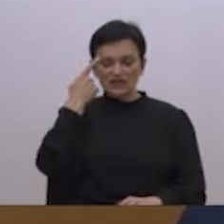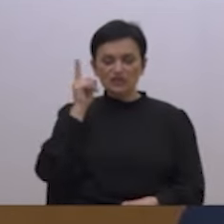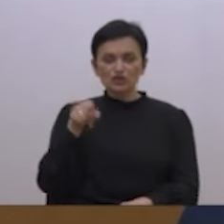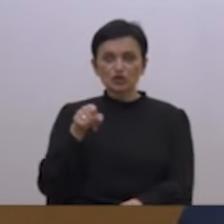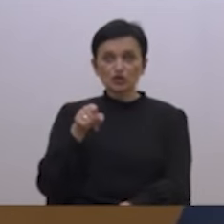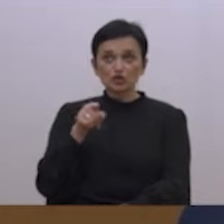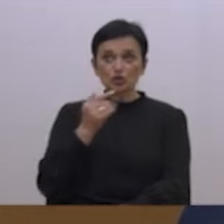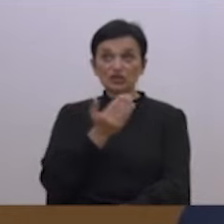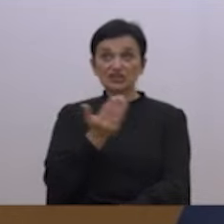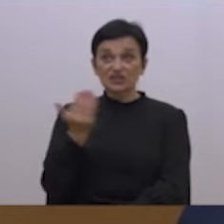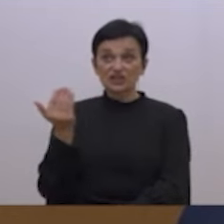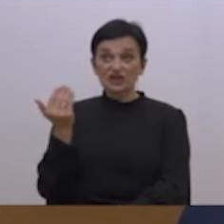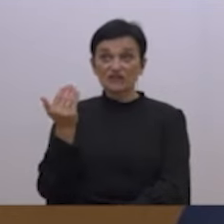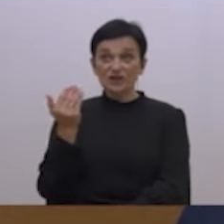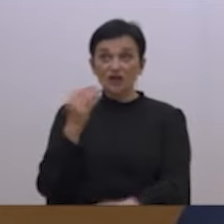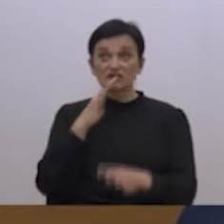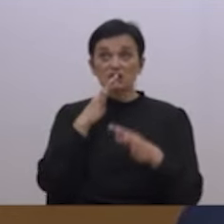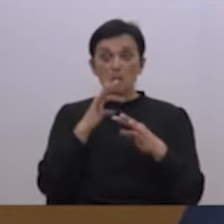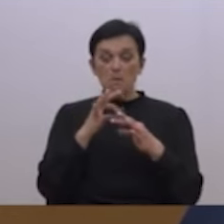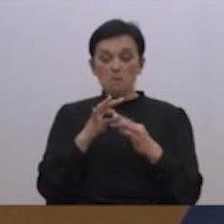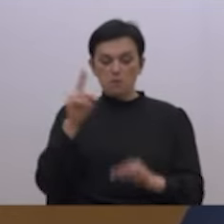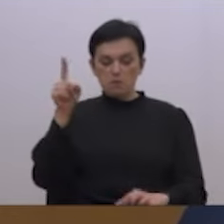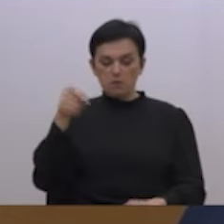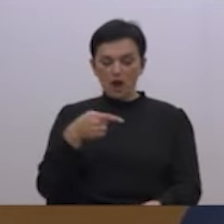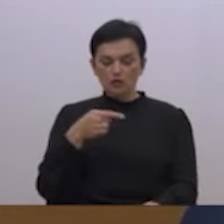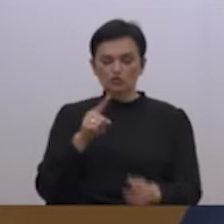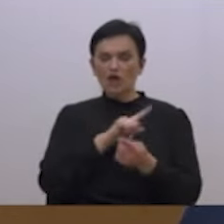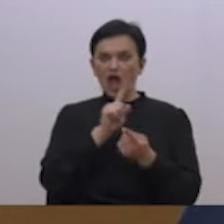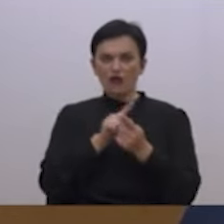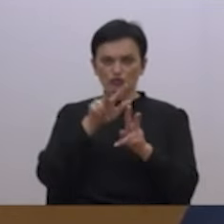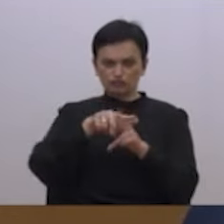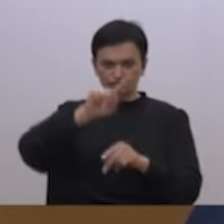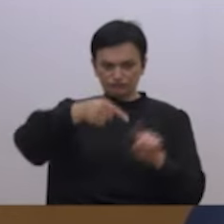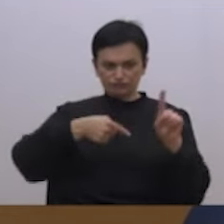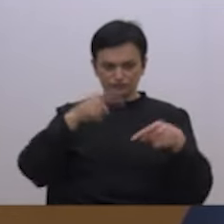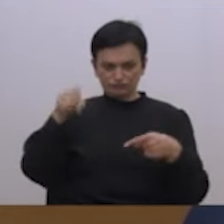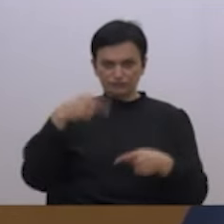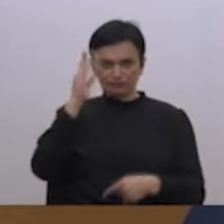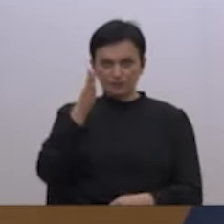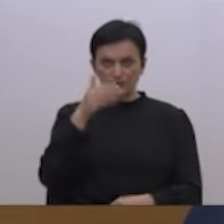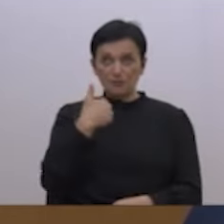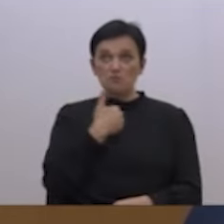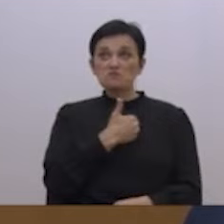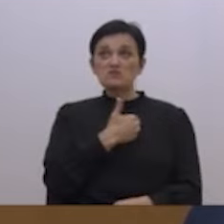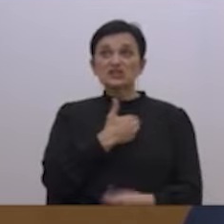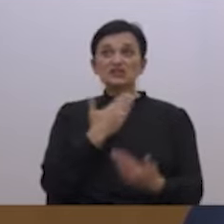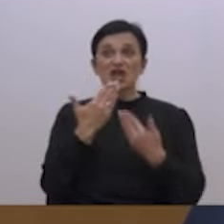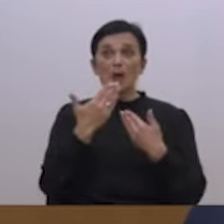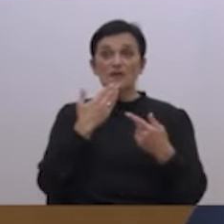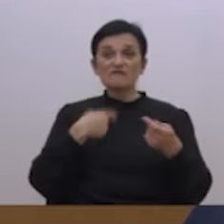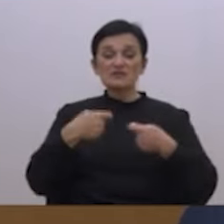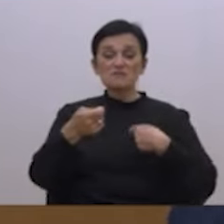რომ თქვენ პასუხისმგებლობა აუცილებლად დაგეკისრებათ. მე მინდა მიმართო იმ